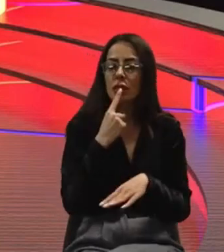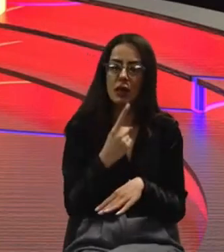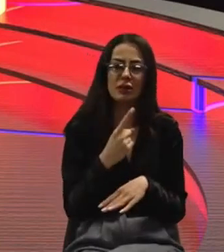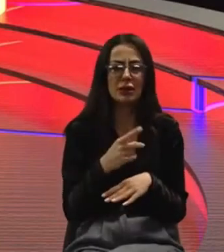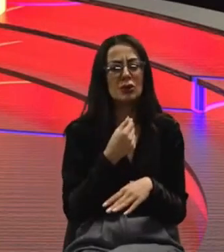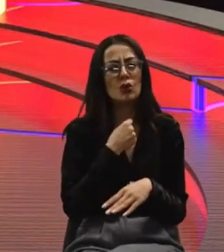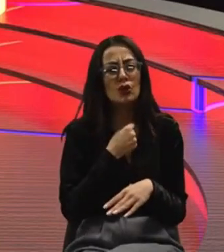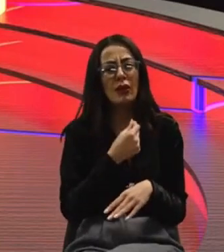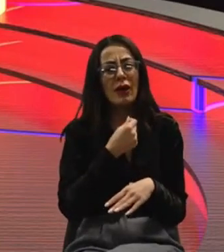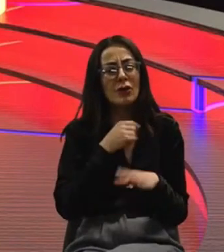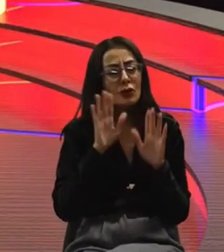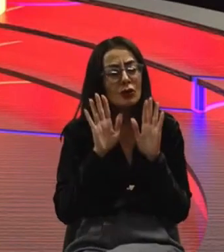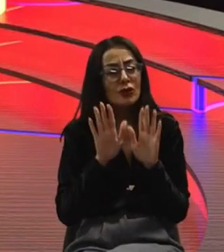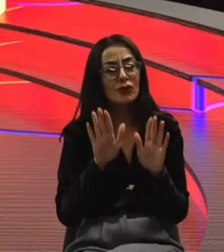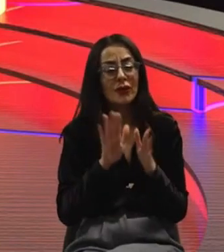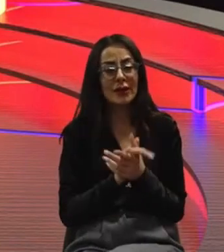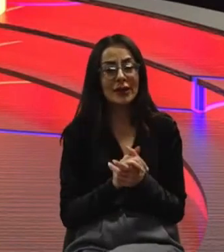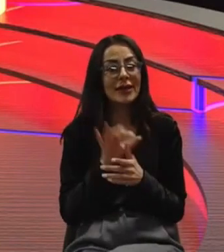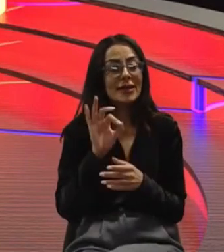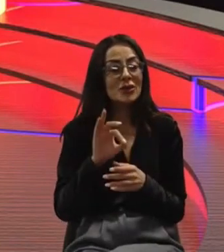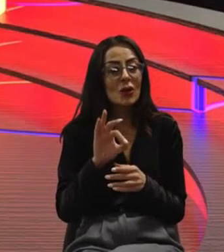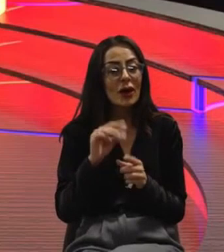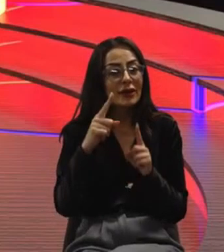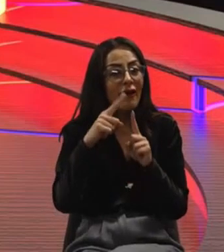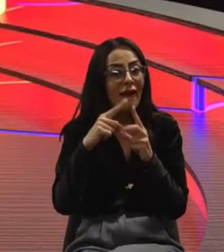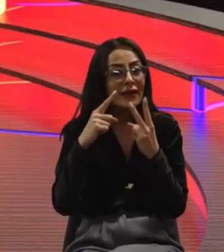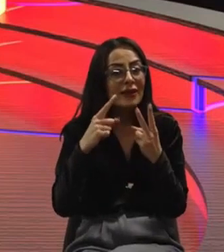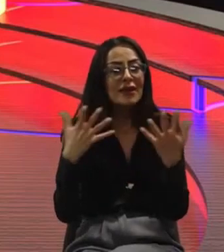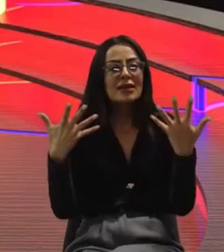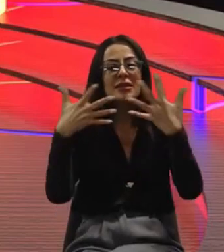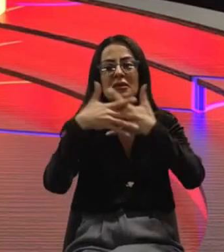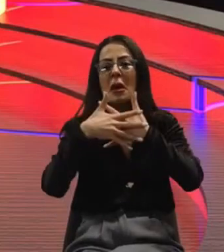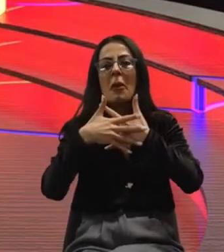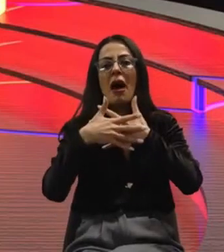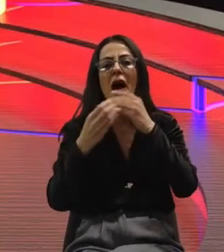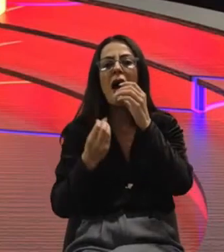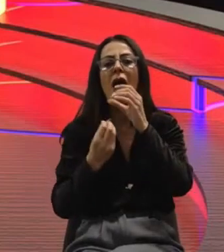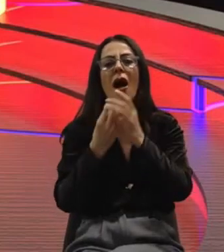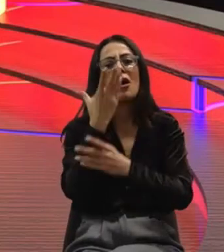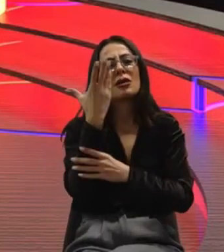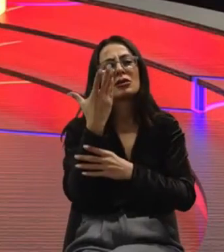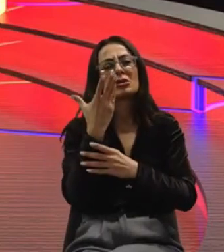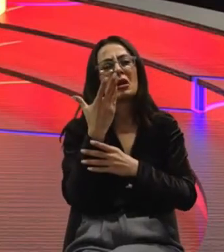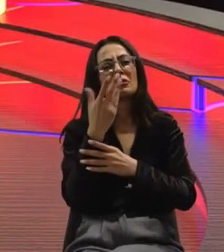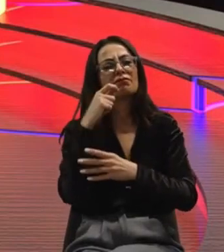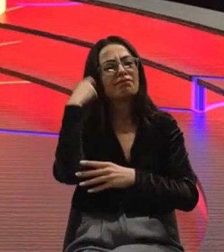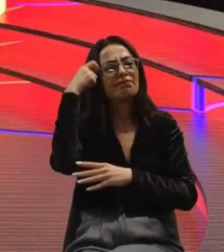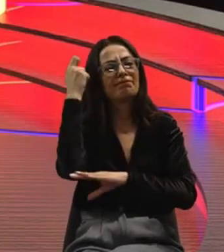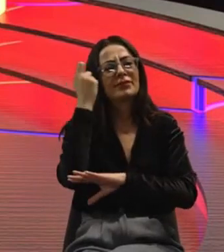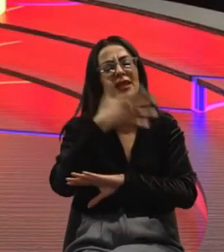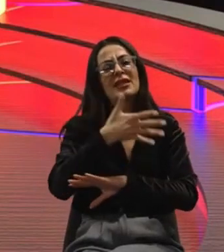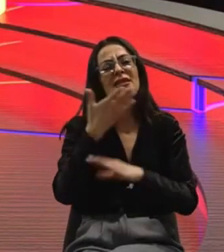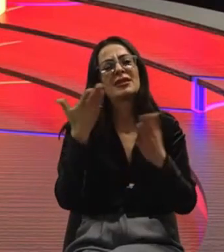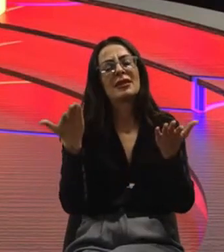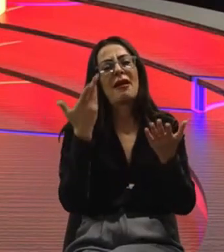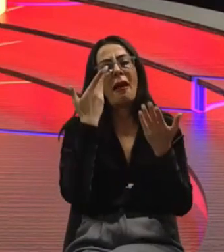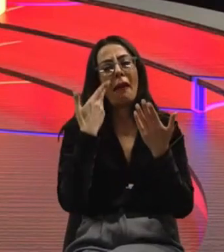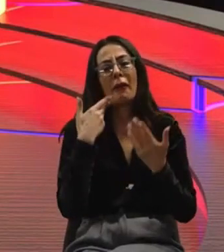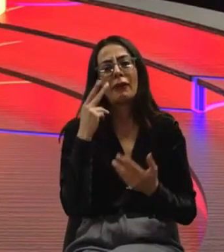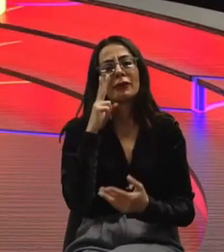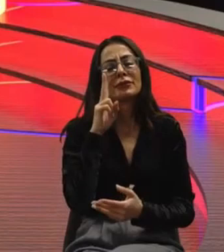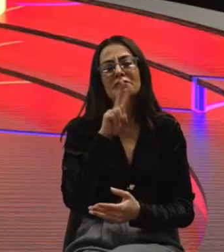Ama ne olur şu anda televizyonlarda sabah dizileri Biz deyip